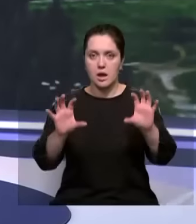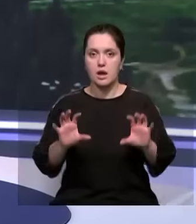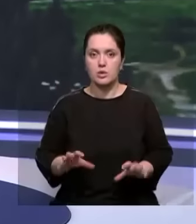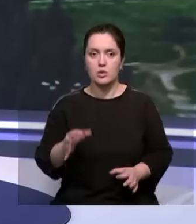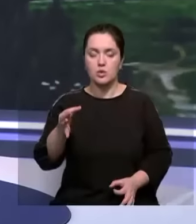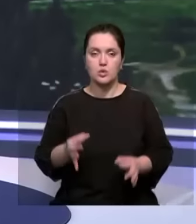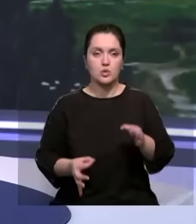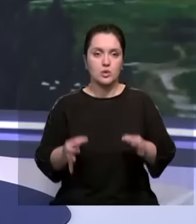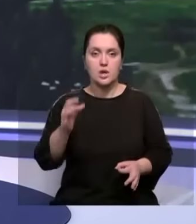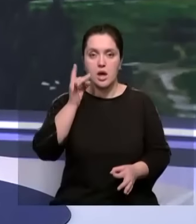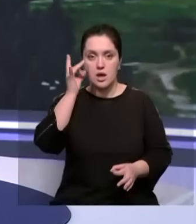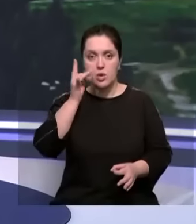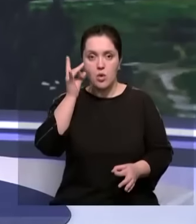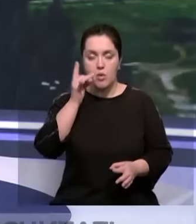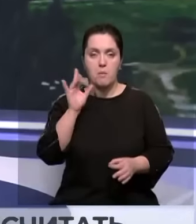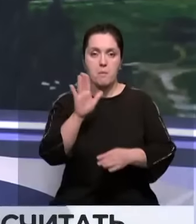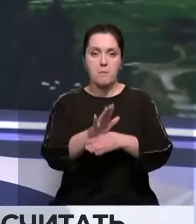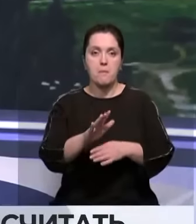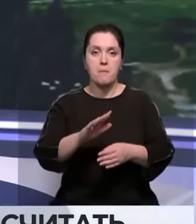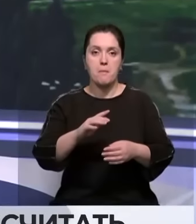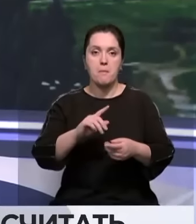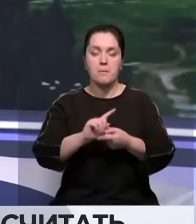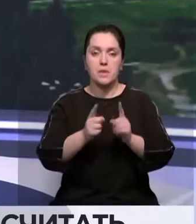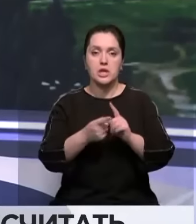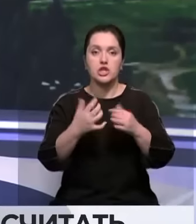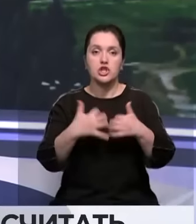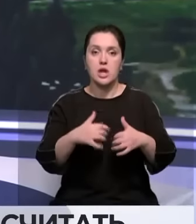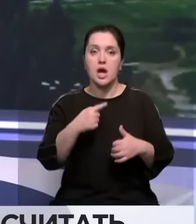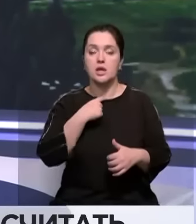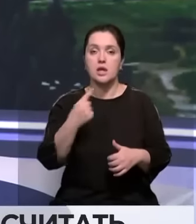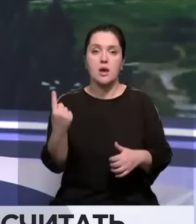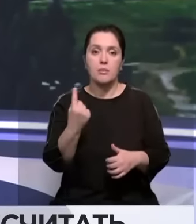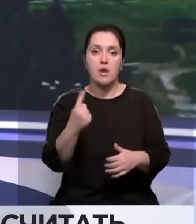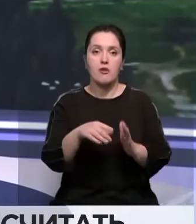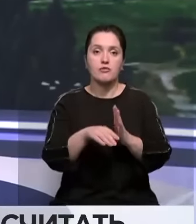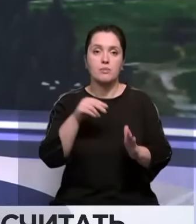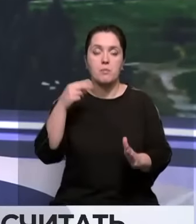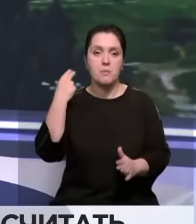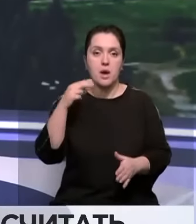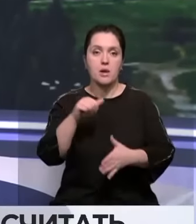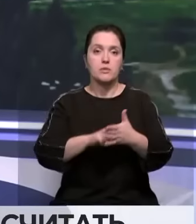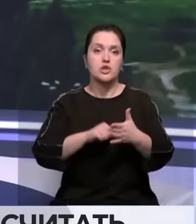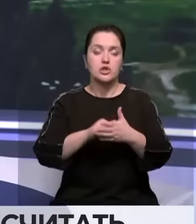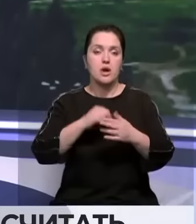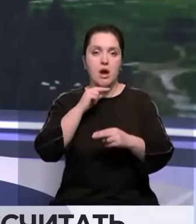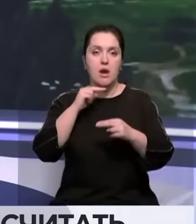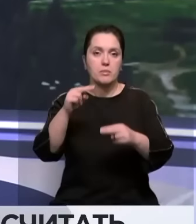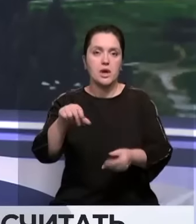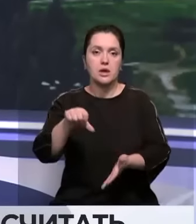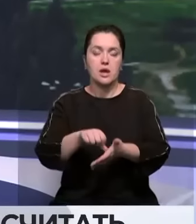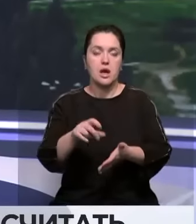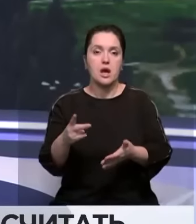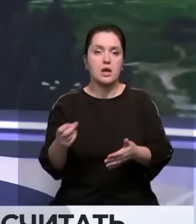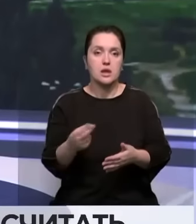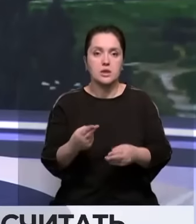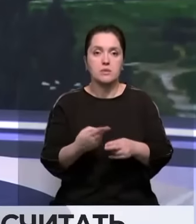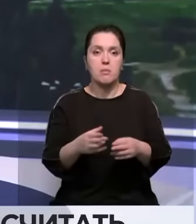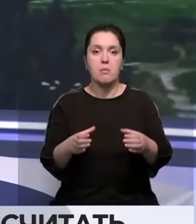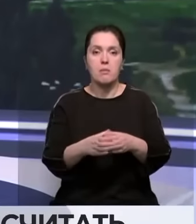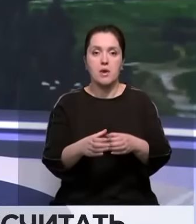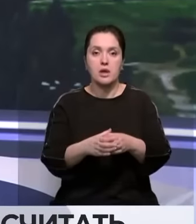Конституционный суд Румынии поручил пересчитать голоса первого тура выборов президента. Поводом стало обращение кандидата от